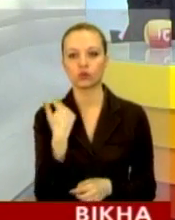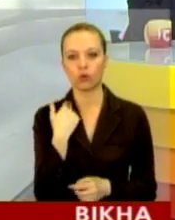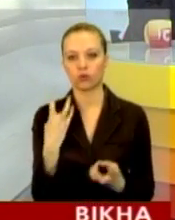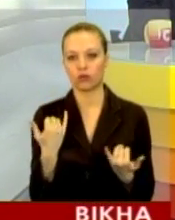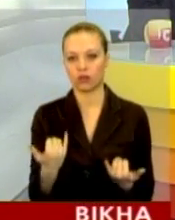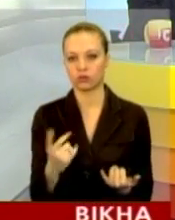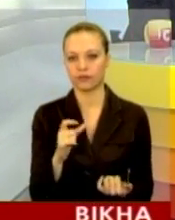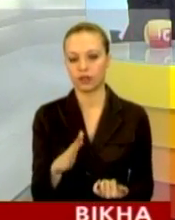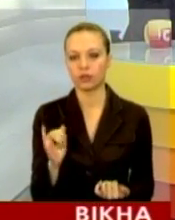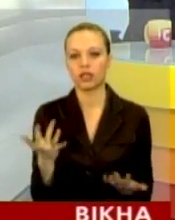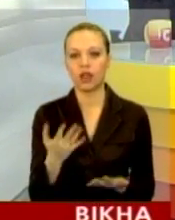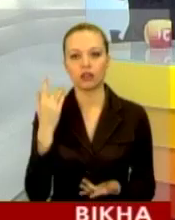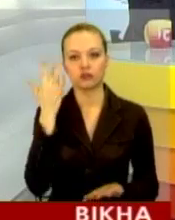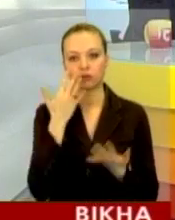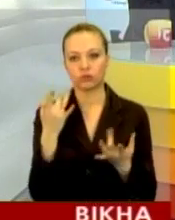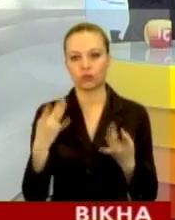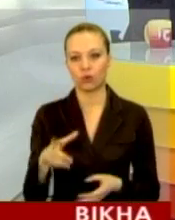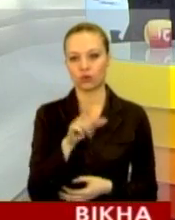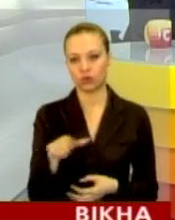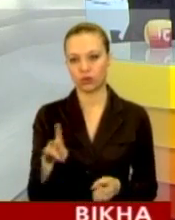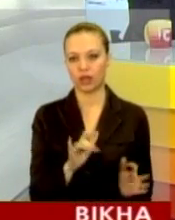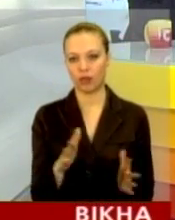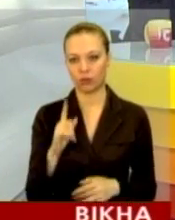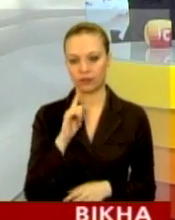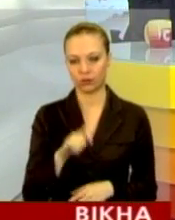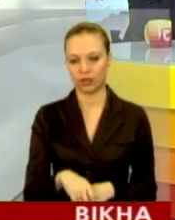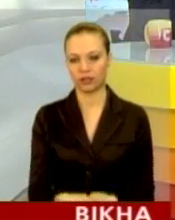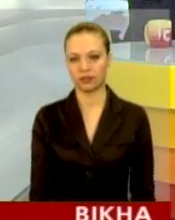цю хвилину і які думки простих людей на події в Україні?